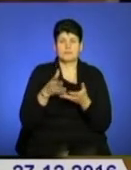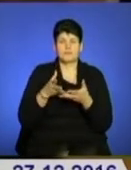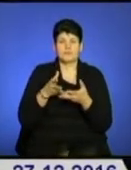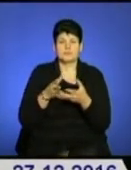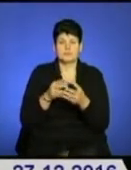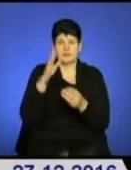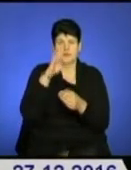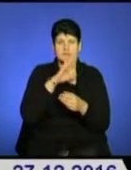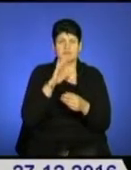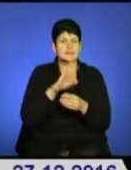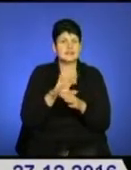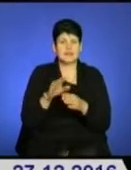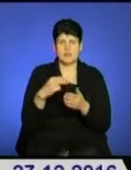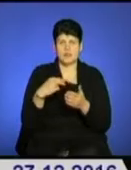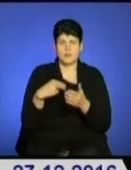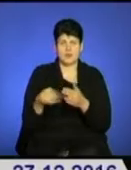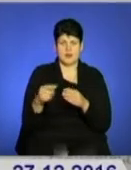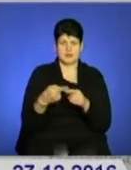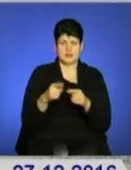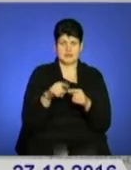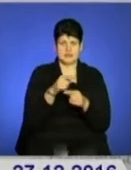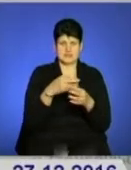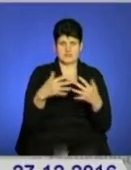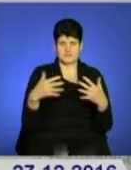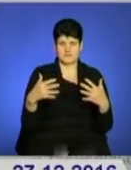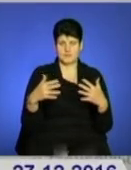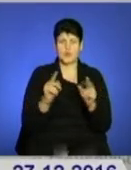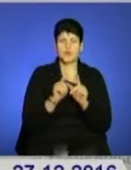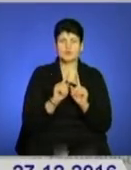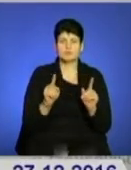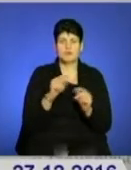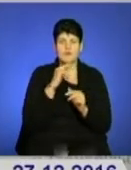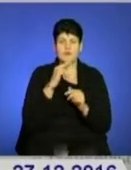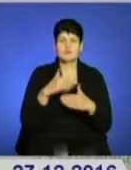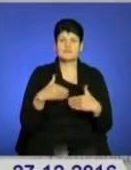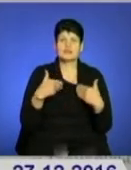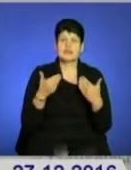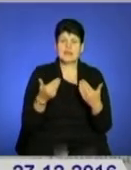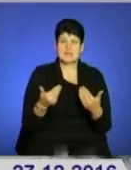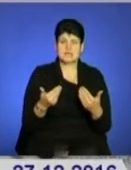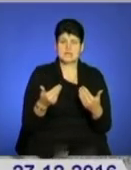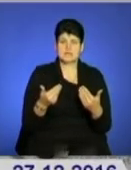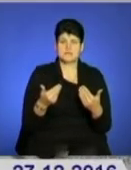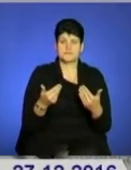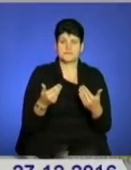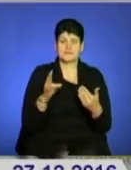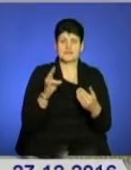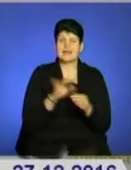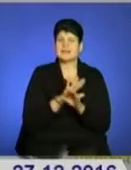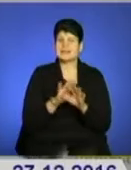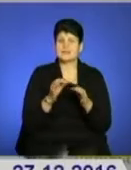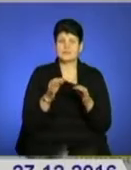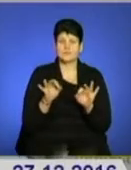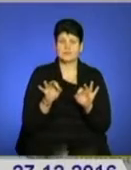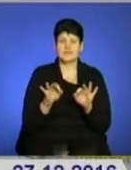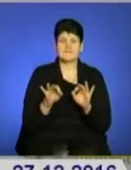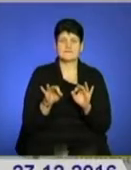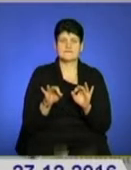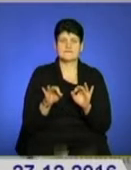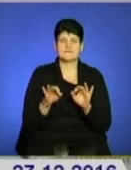не купувати піротехнічних виробів. Особливу увагу звертається на недопустимість хибних